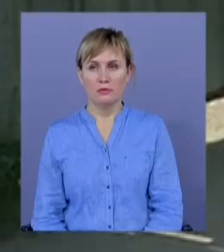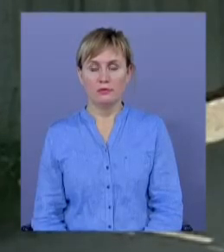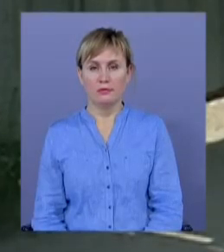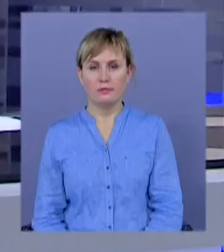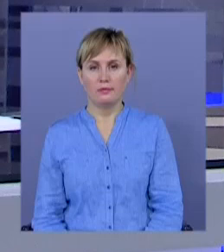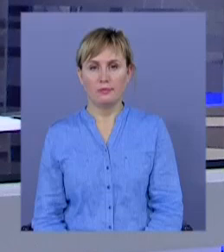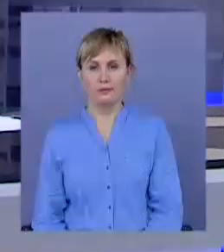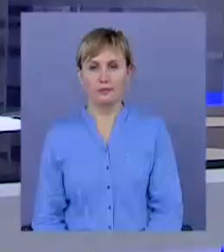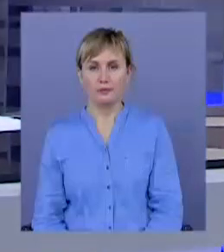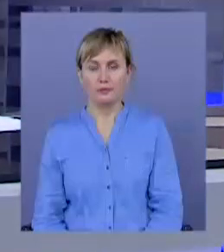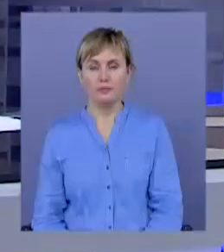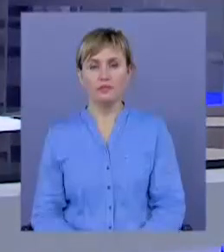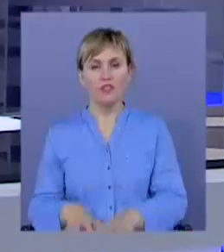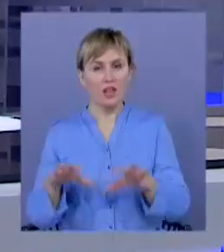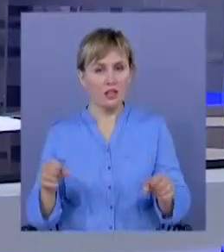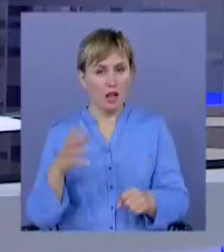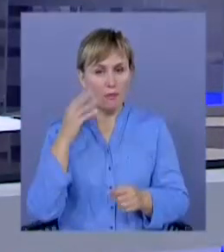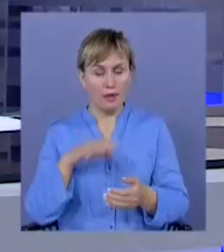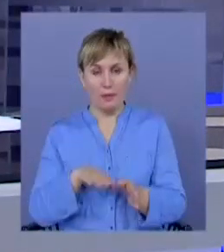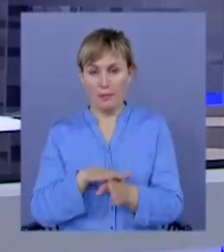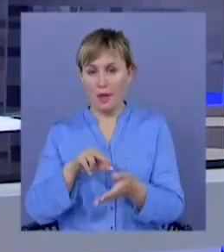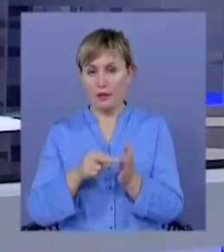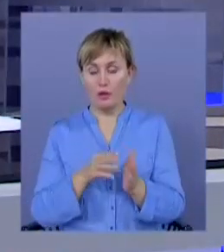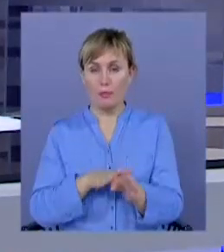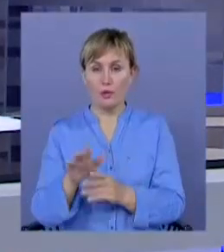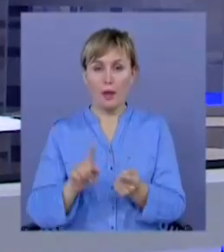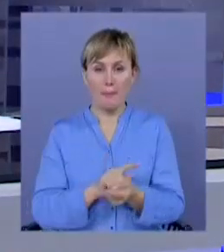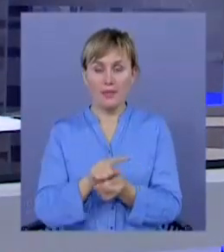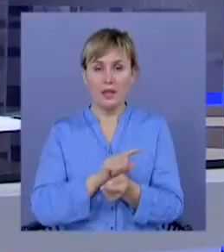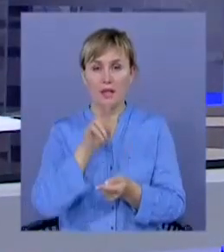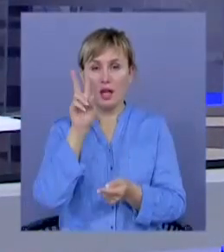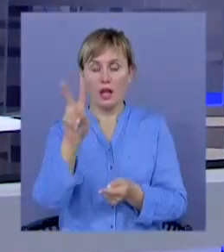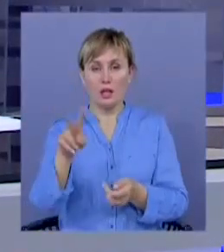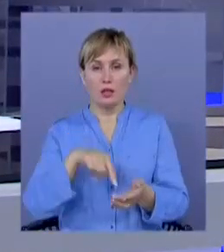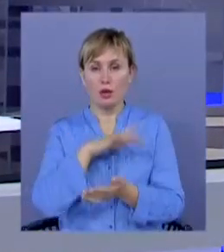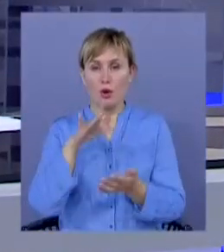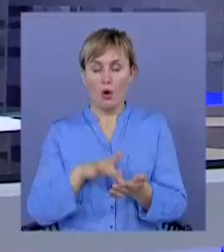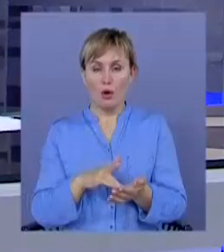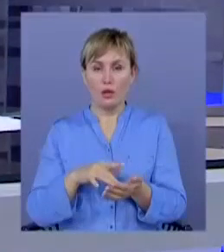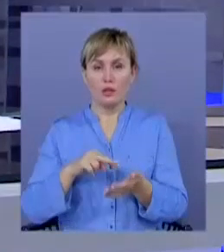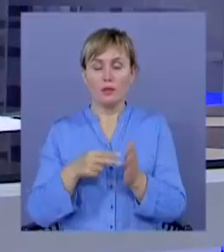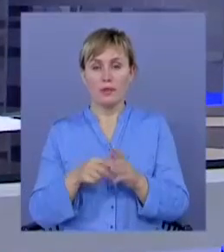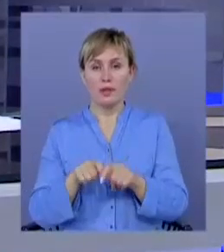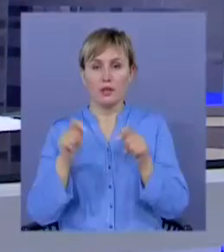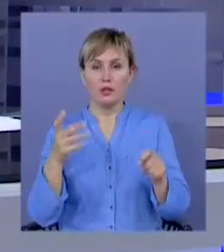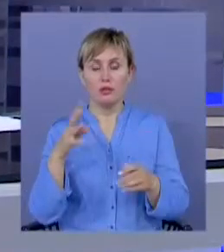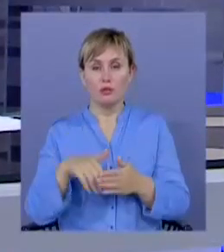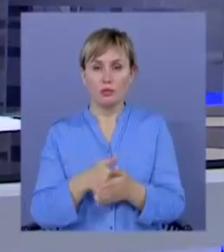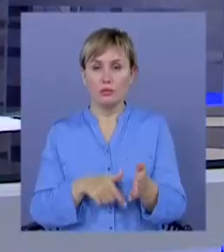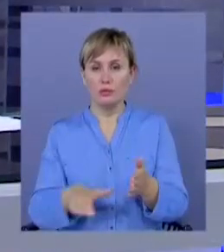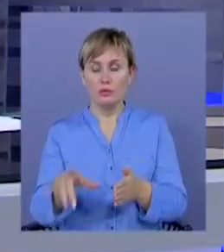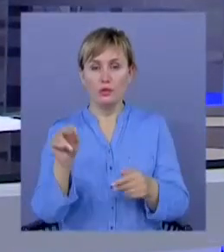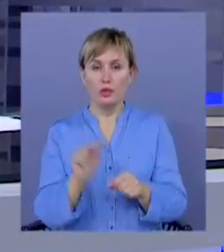Алматы. Власть Алматы планирует полностью обновить троллейбусный парк города. Запланирован запуск 4 новых маршрутов